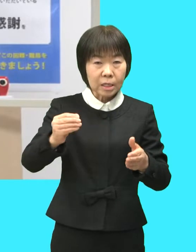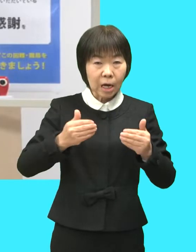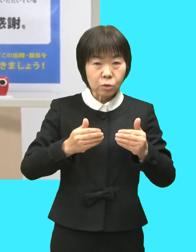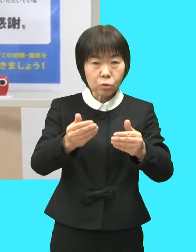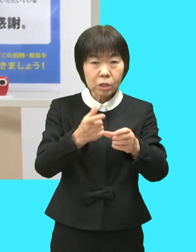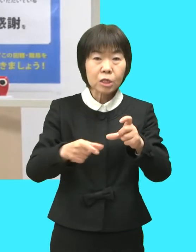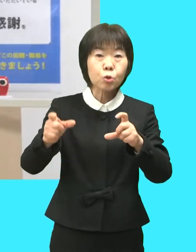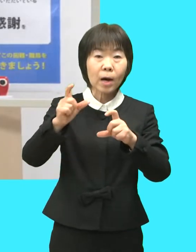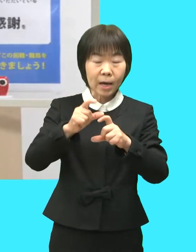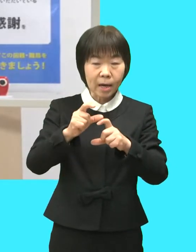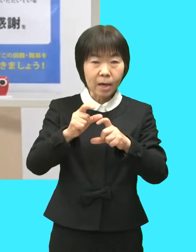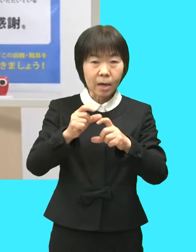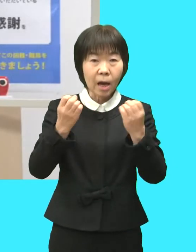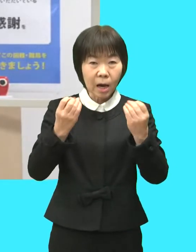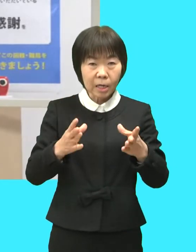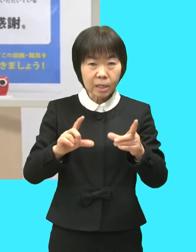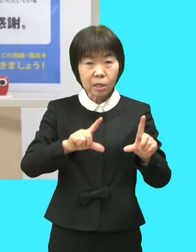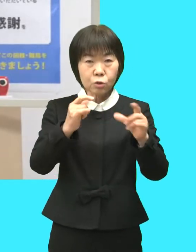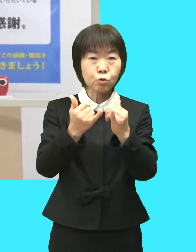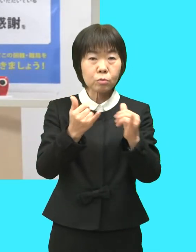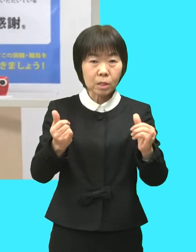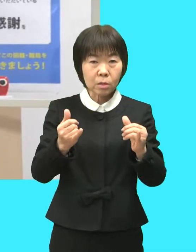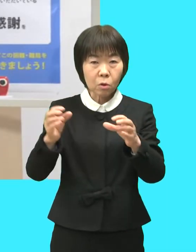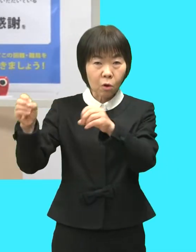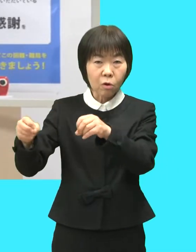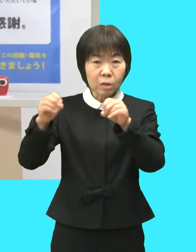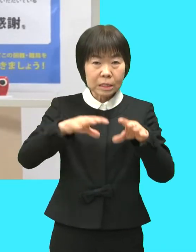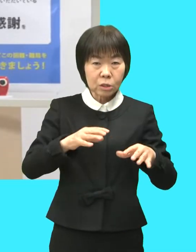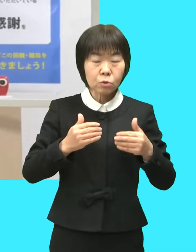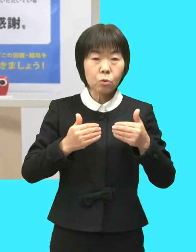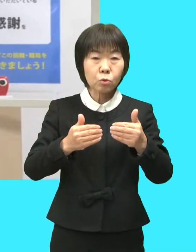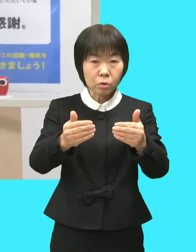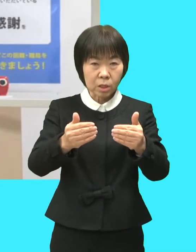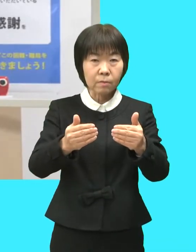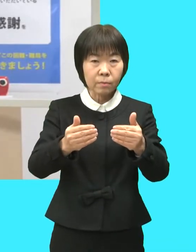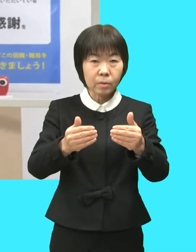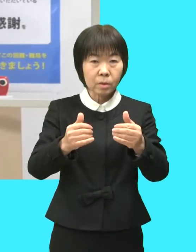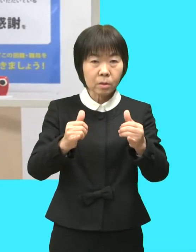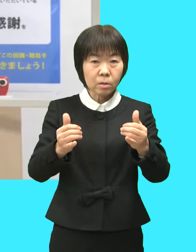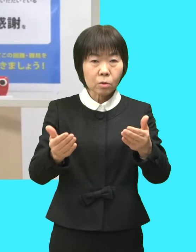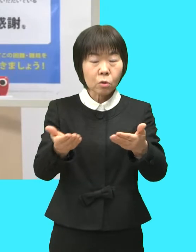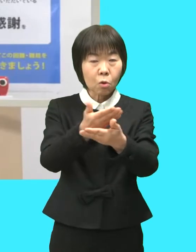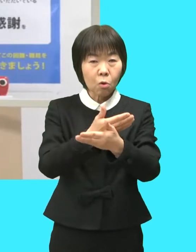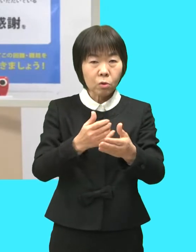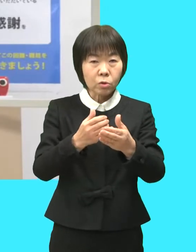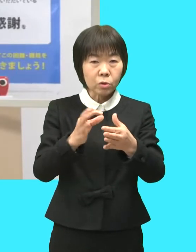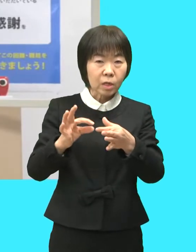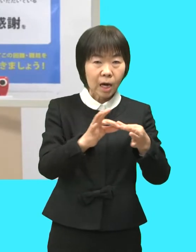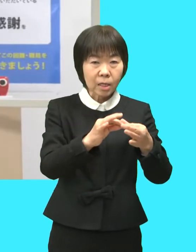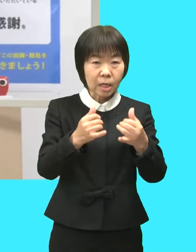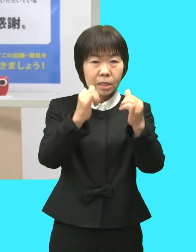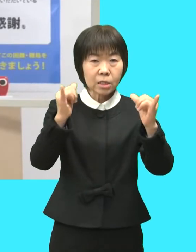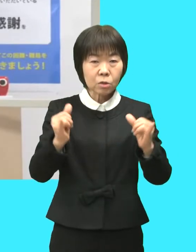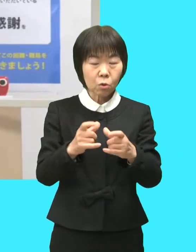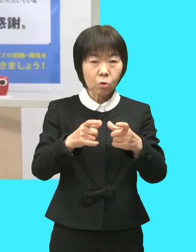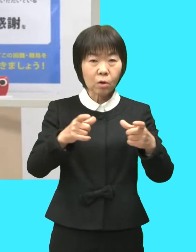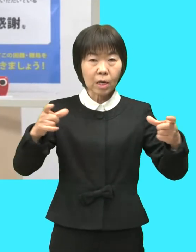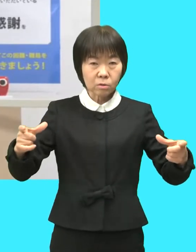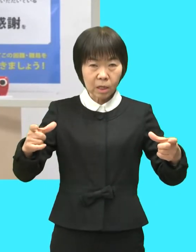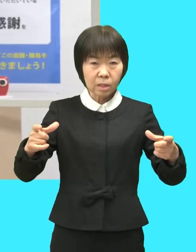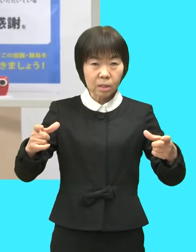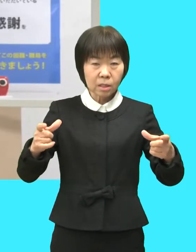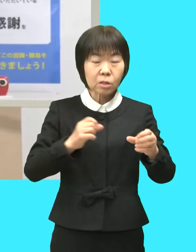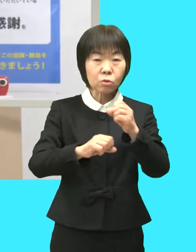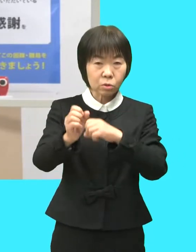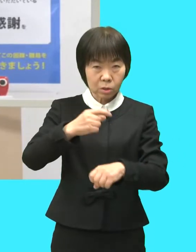進に加え、新たな住民の移住の促進や交流・関係人口の拡大に取り